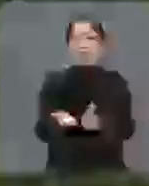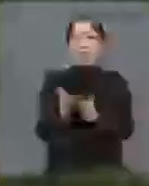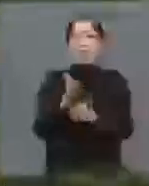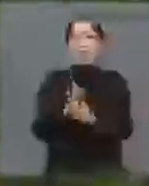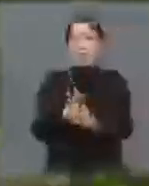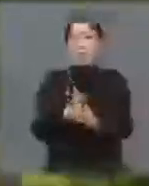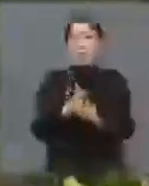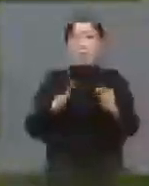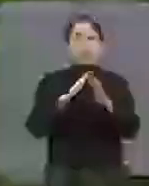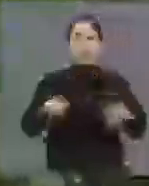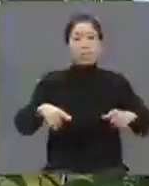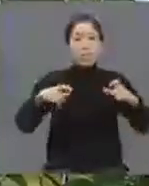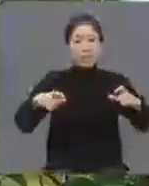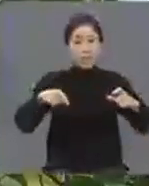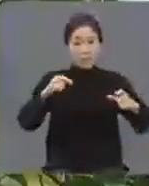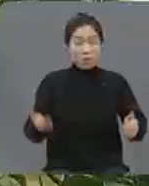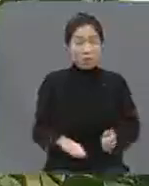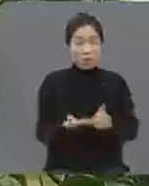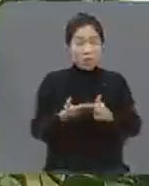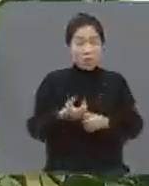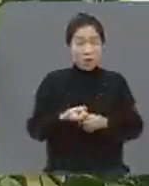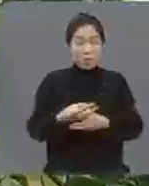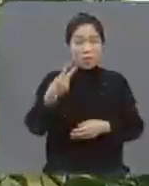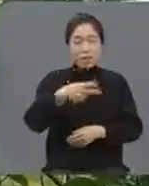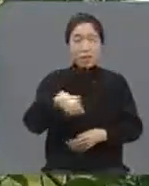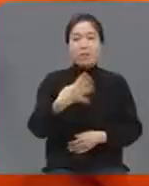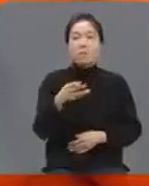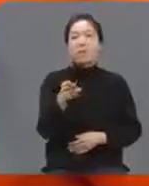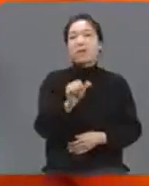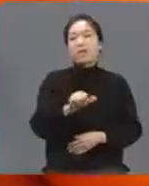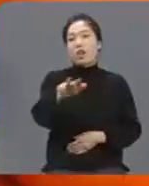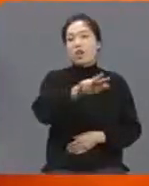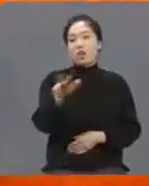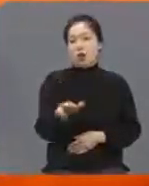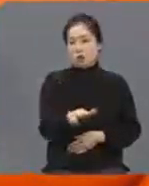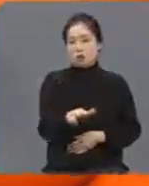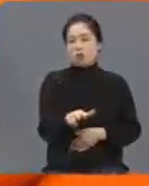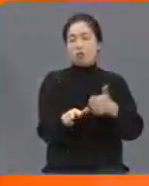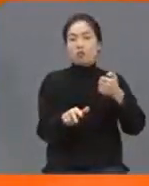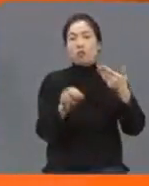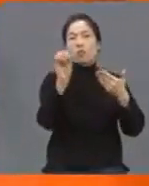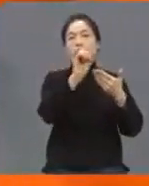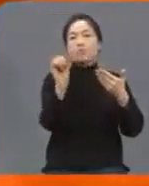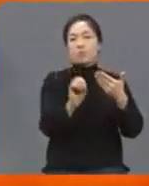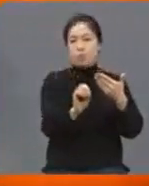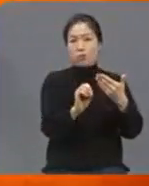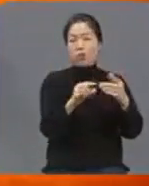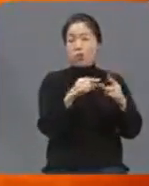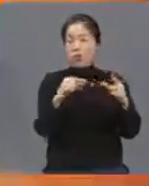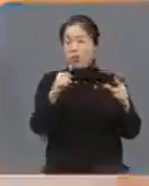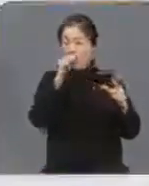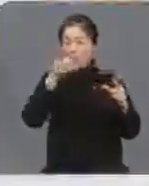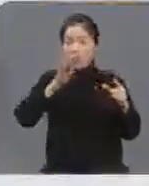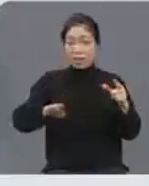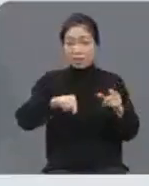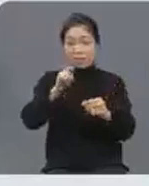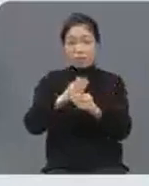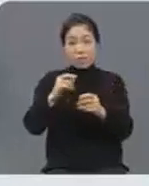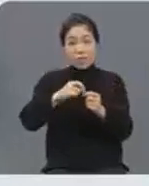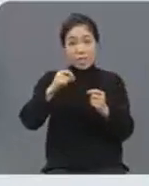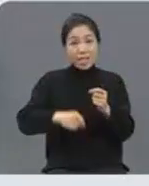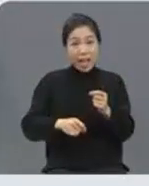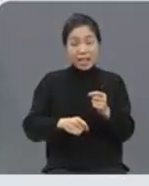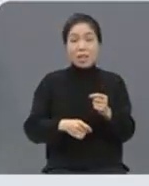전남의 아대 작물 재배 면적은 2,400여 탈로 전국 재배의 59% 차지하고 있지만이 가운데 장성군은